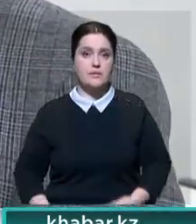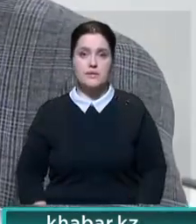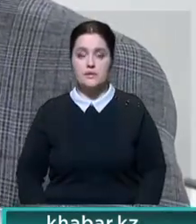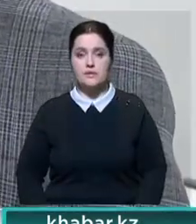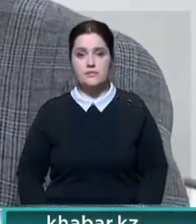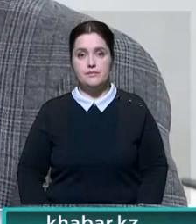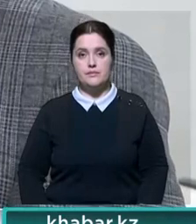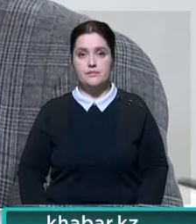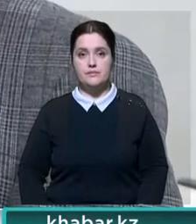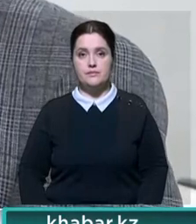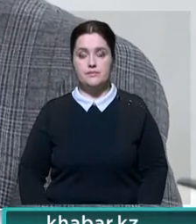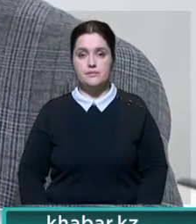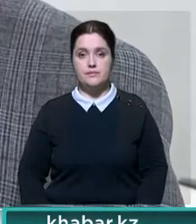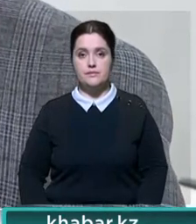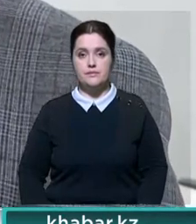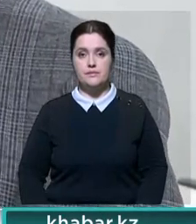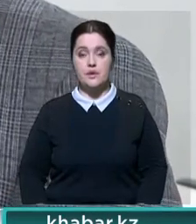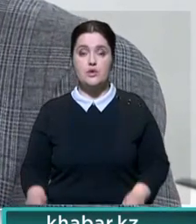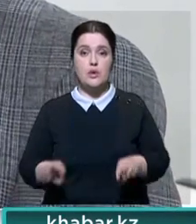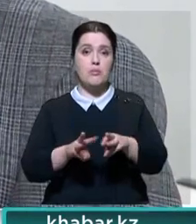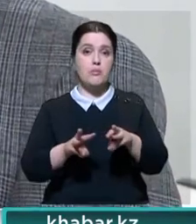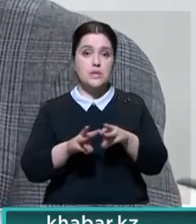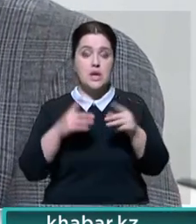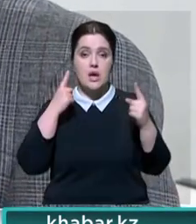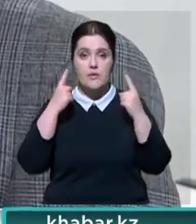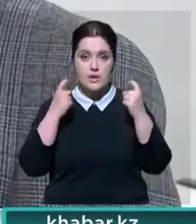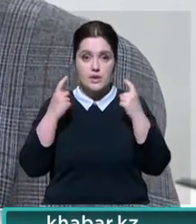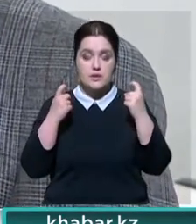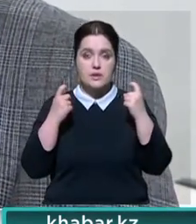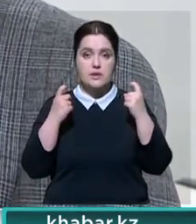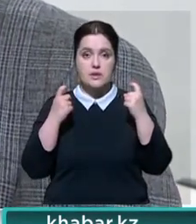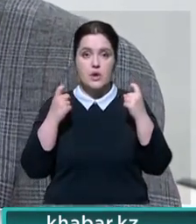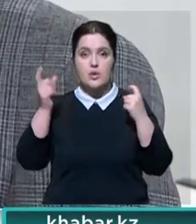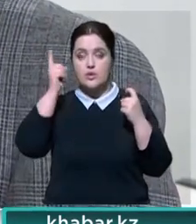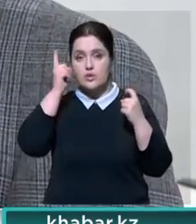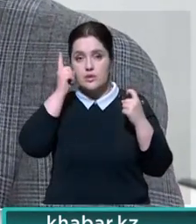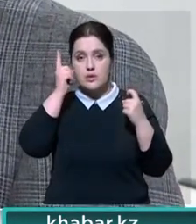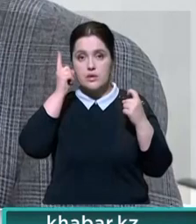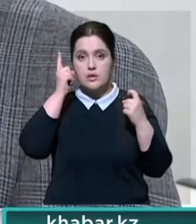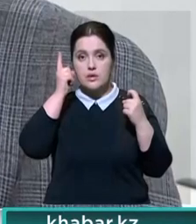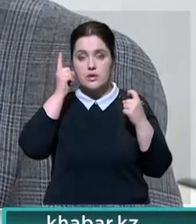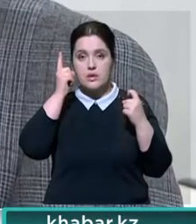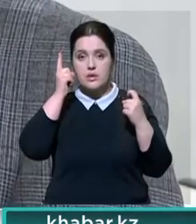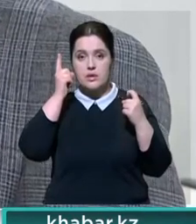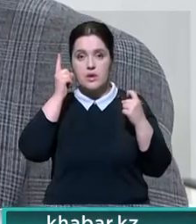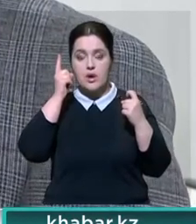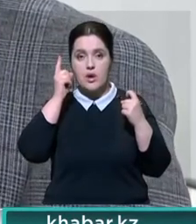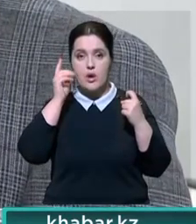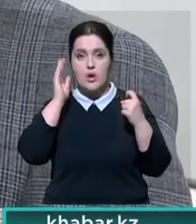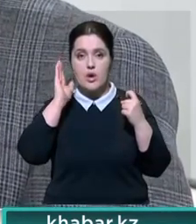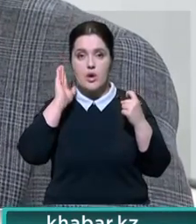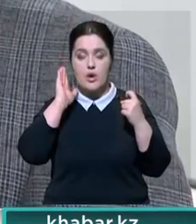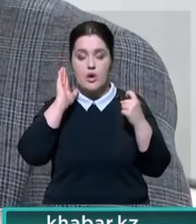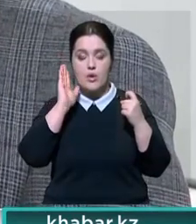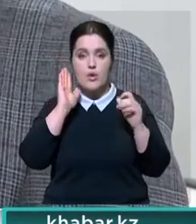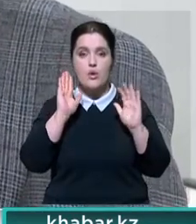программе, запущенной Министерством цифрового развития и аэрокосмической промышленности с сотовыми операторами, они рассматривают установку базовых станций только